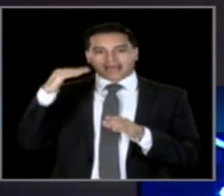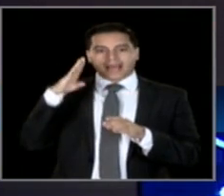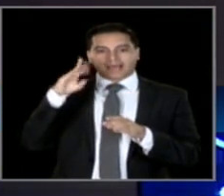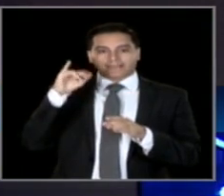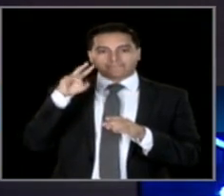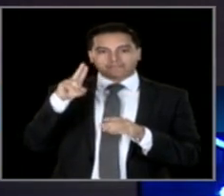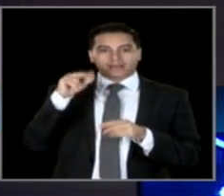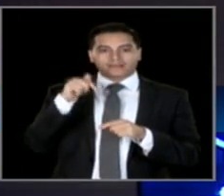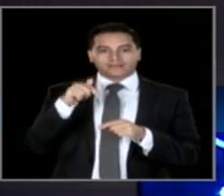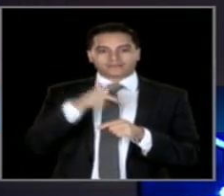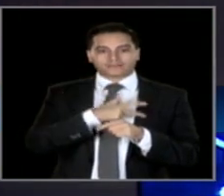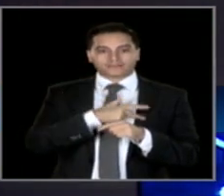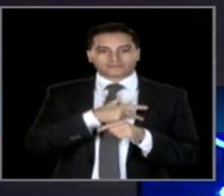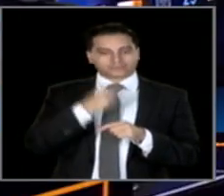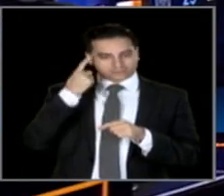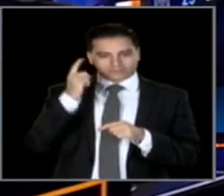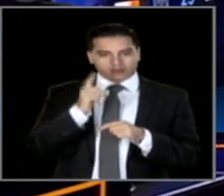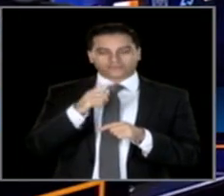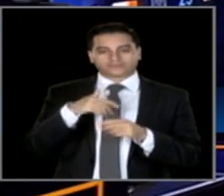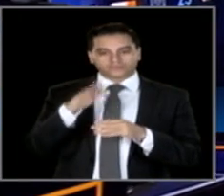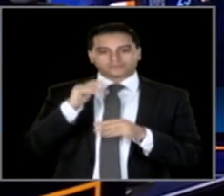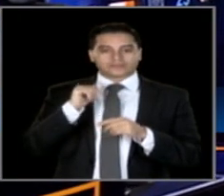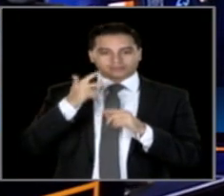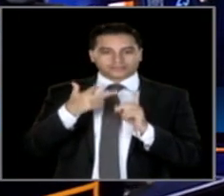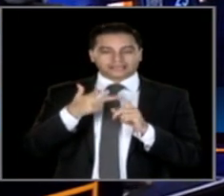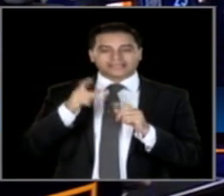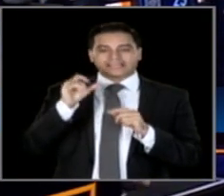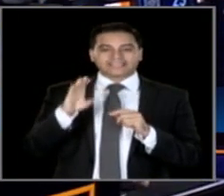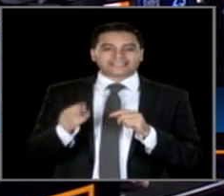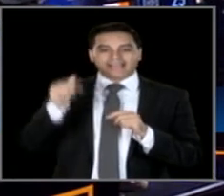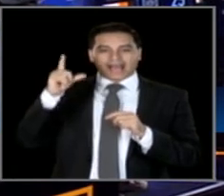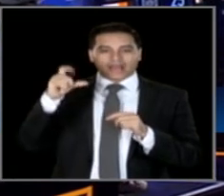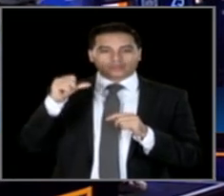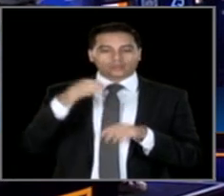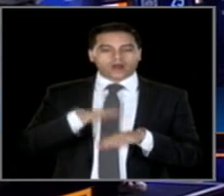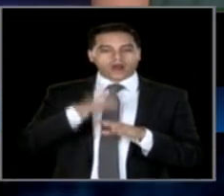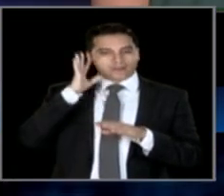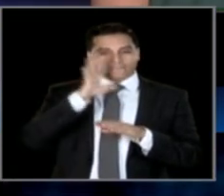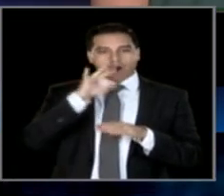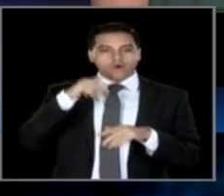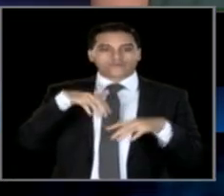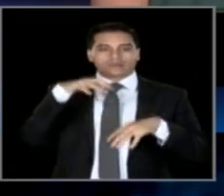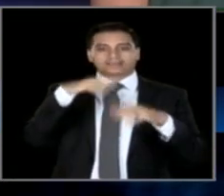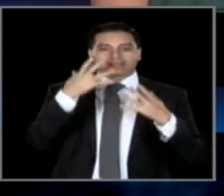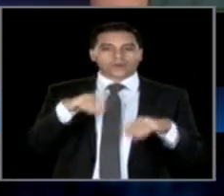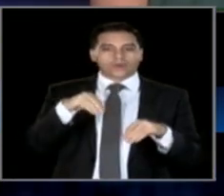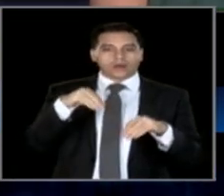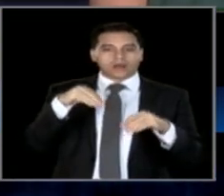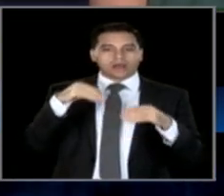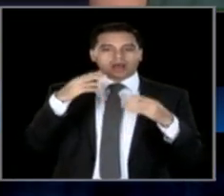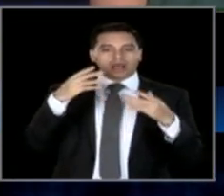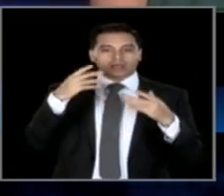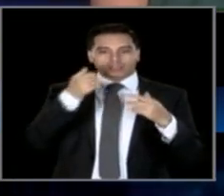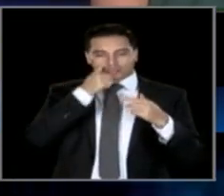حكمت؟ باص. ميكادو هو لقب يطلق على اباطره احدى الدول الاسيويه، فما هي؟